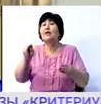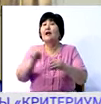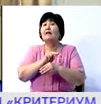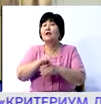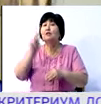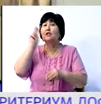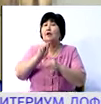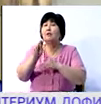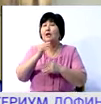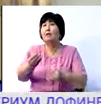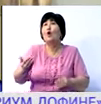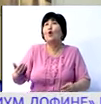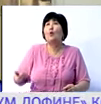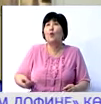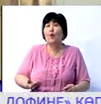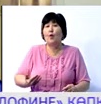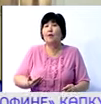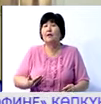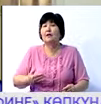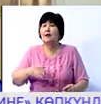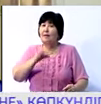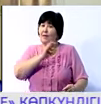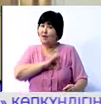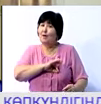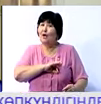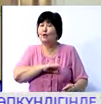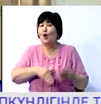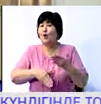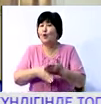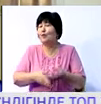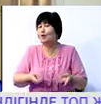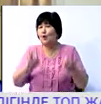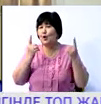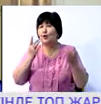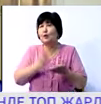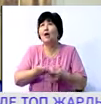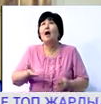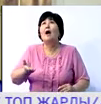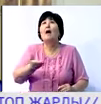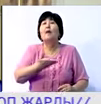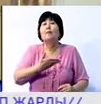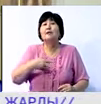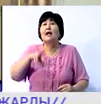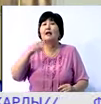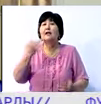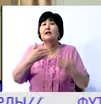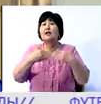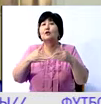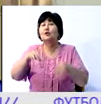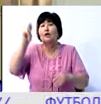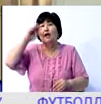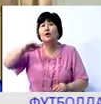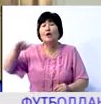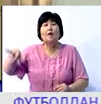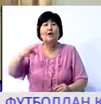біз үшін өмірдегі ықпалы да, көмегі де өте зор болды. Біздің лицейден шыққан түлектердің